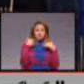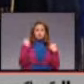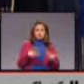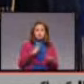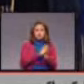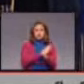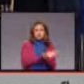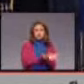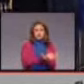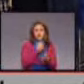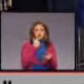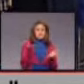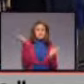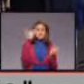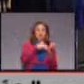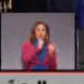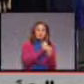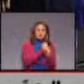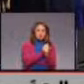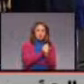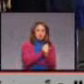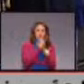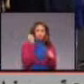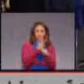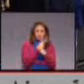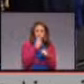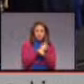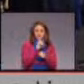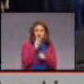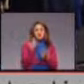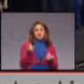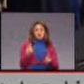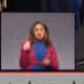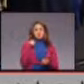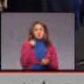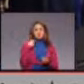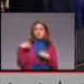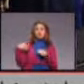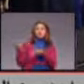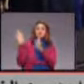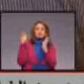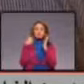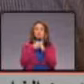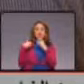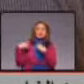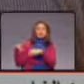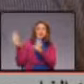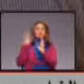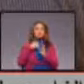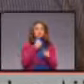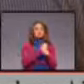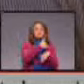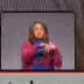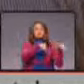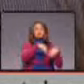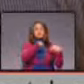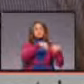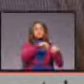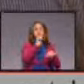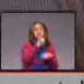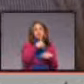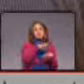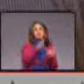الاخر كده شغل اي كلام ف تطر من تسيب المجال ده كله وتخش بقى في مجال تاني اصلا انت ما تعرفش فيها حاجه كان نفسي ان انا لما اتفرج الاقي وظيفه